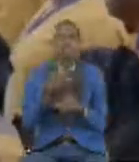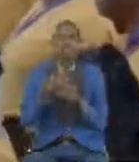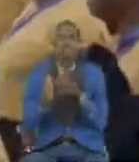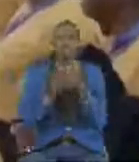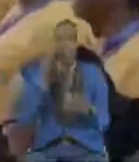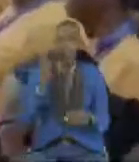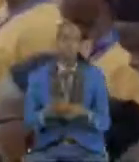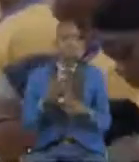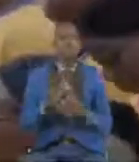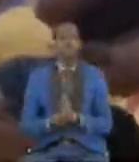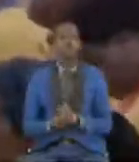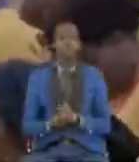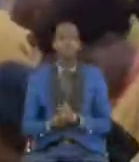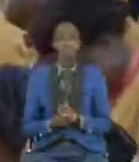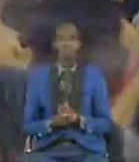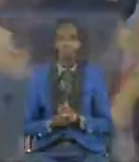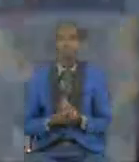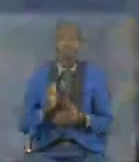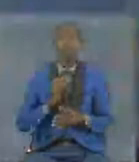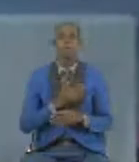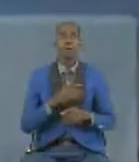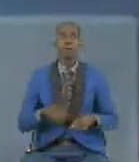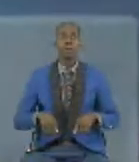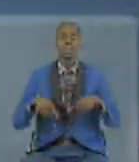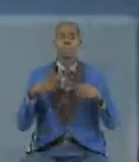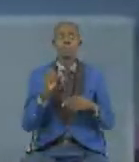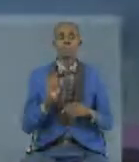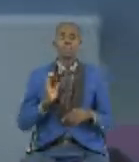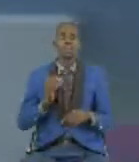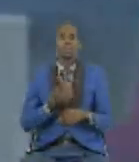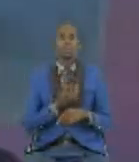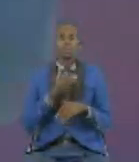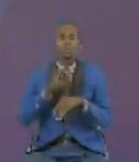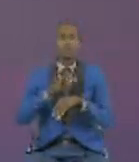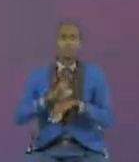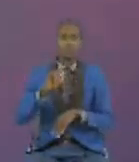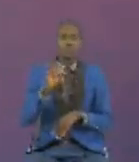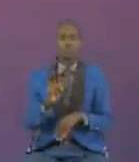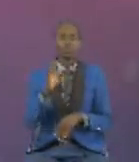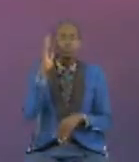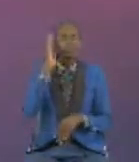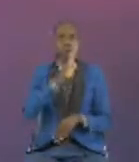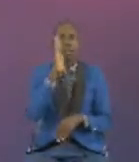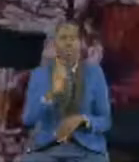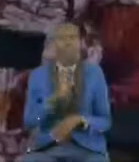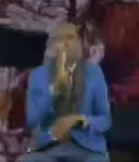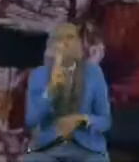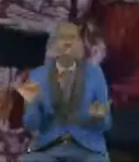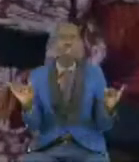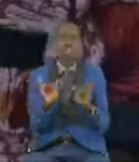Jésus. Nos vies, nos ministères ne seront jamais les